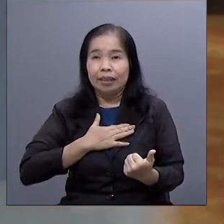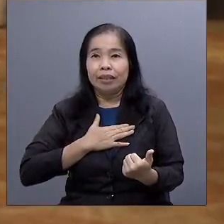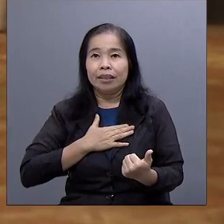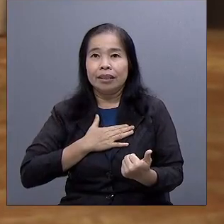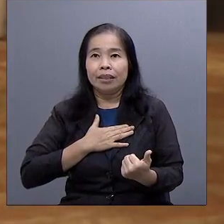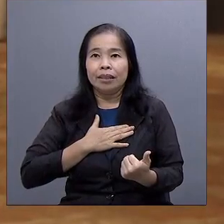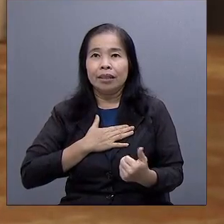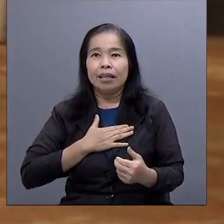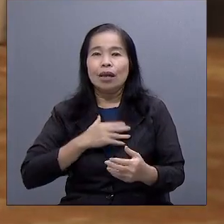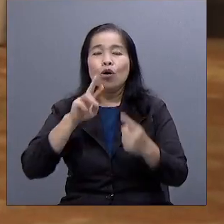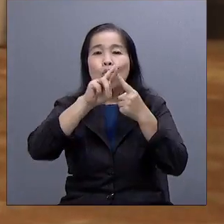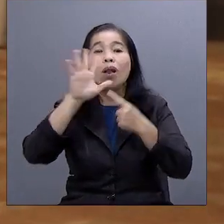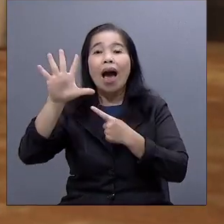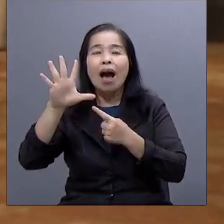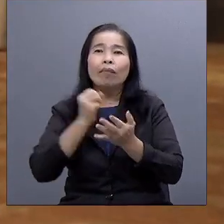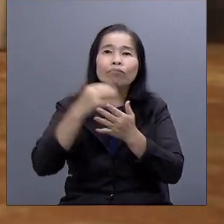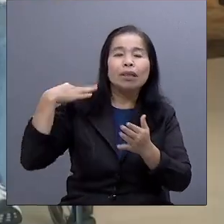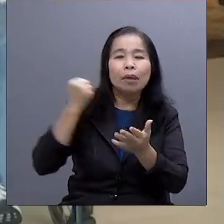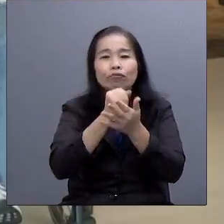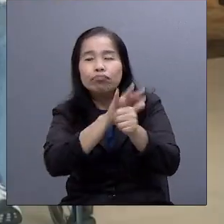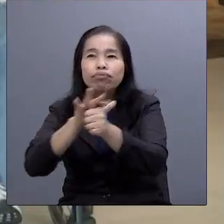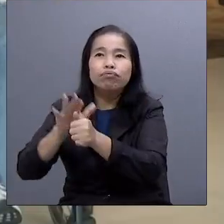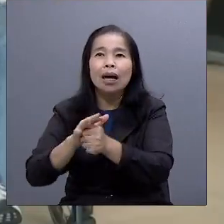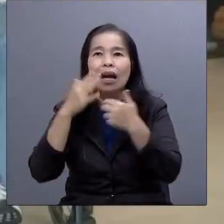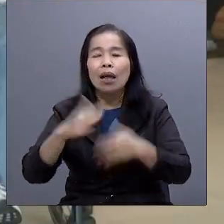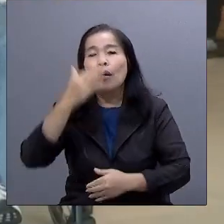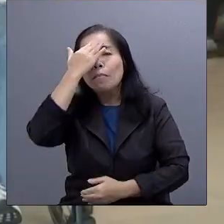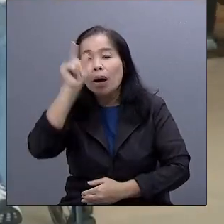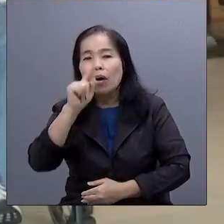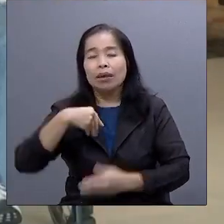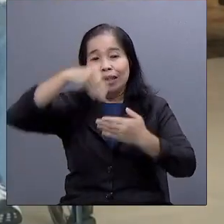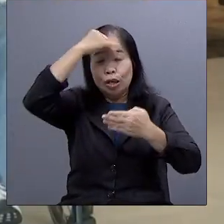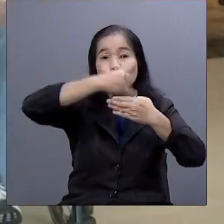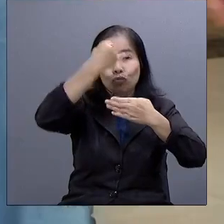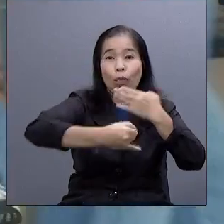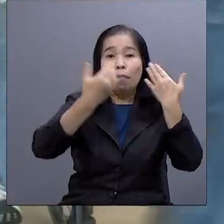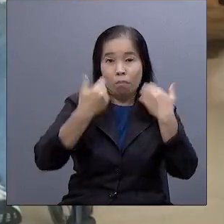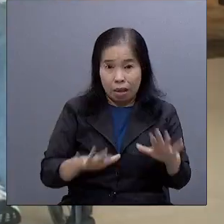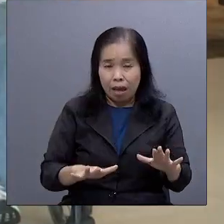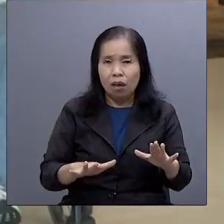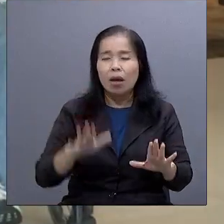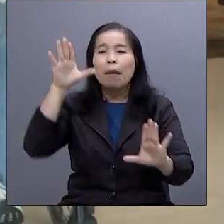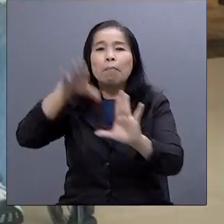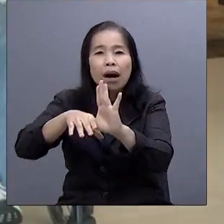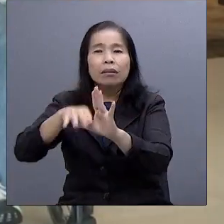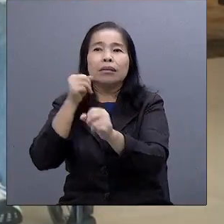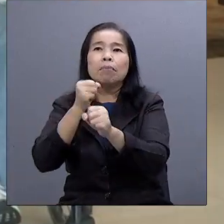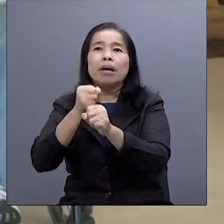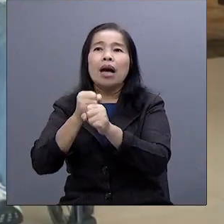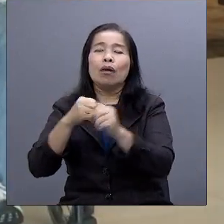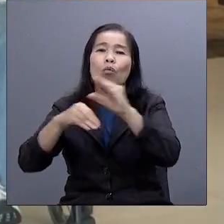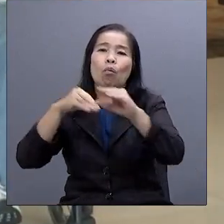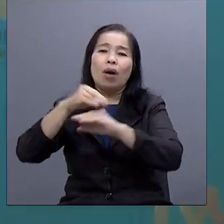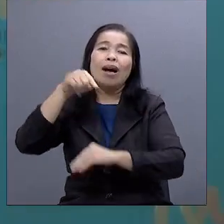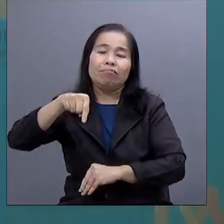ิเทอ์ชิปรุ่ที่ 5 คะ ของนวัตตกรรมหลัจากที่ เรีนจบมา แล้วก็สมัครเข้าควงการนี้